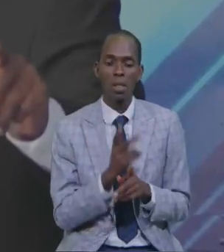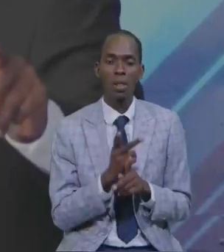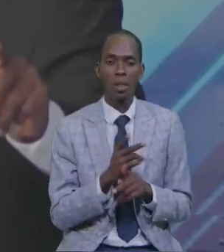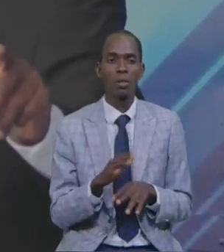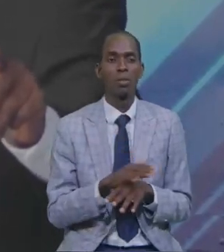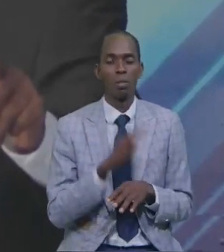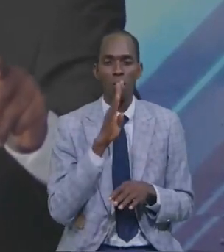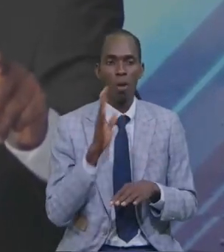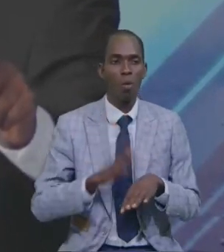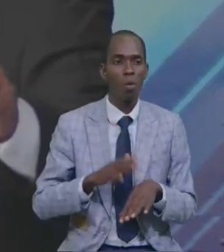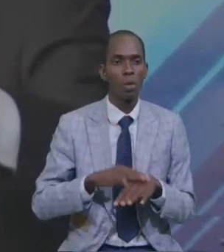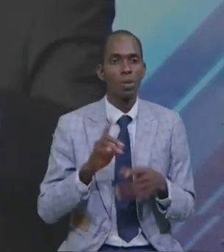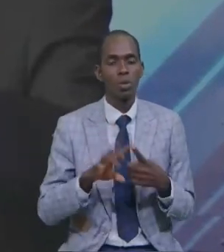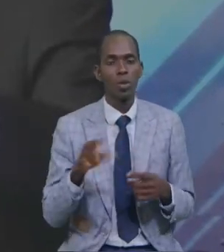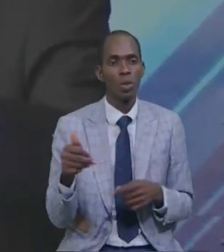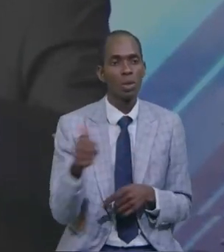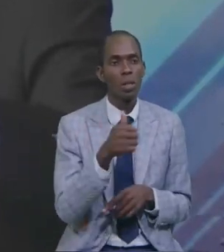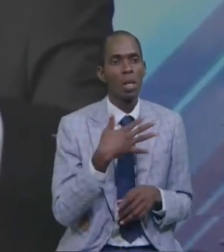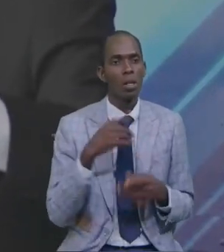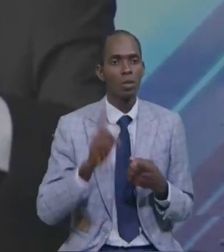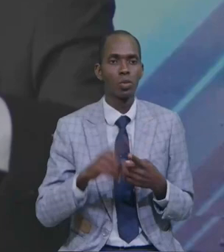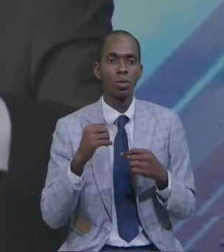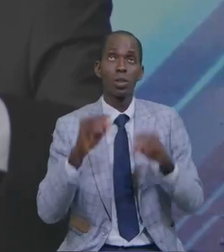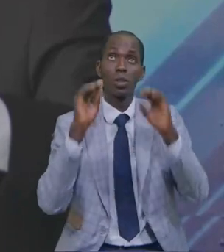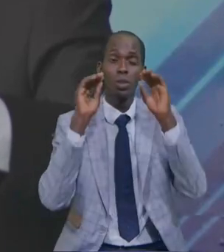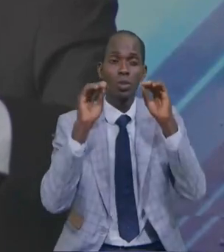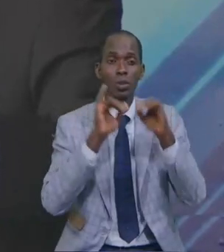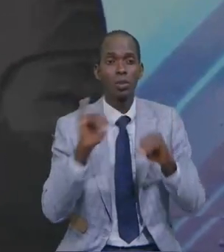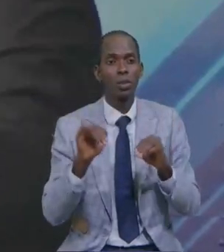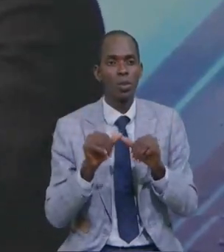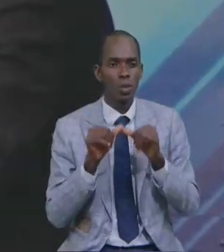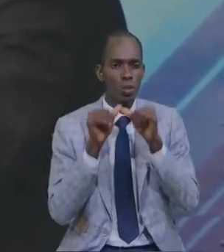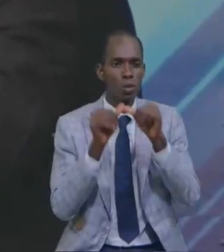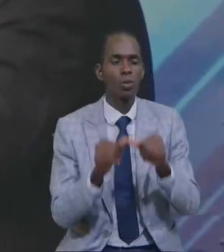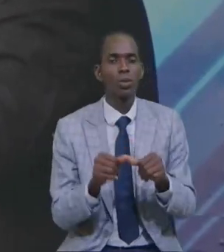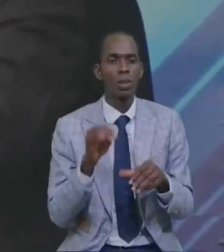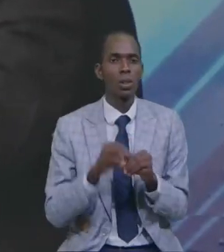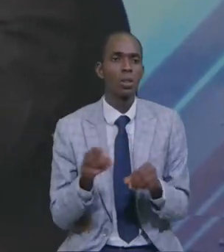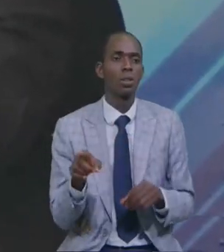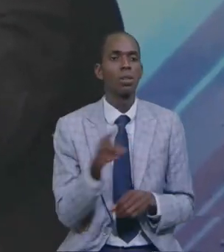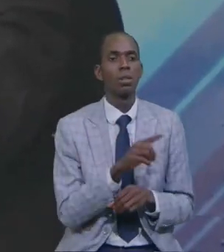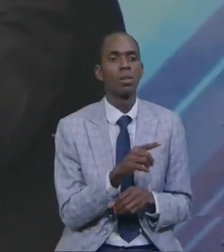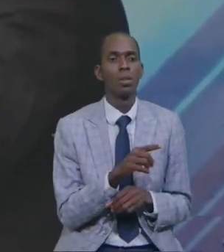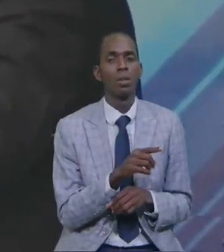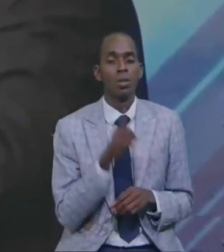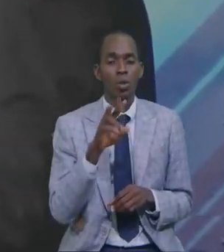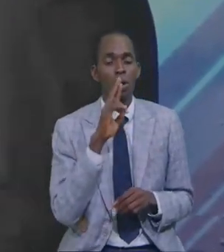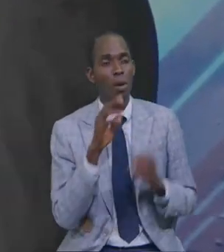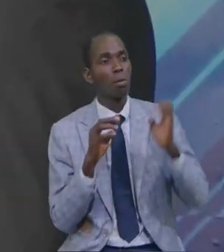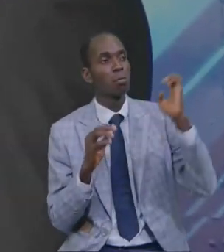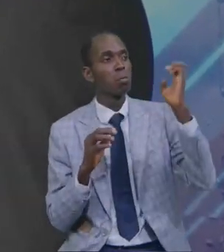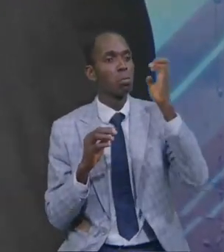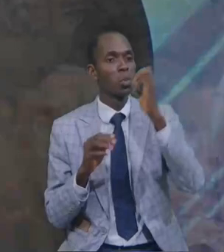choses. Tu évangélises, persévère dans ces choses. Tu pries pour que les gens aient